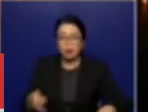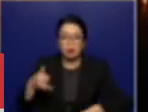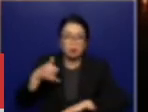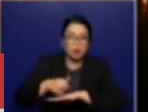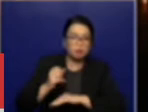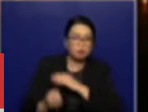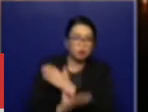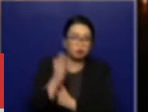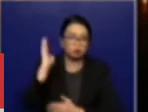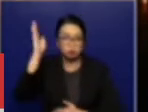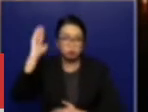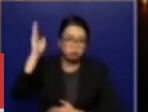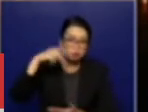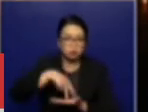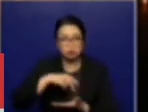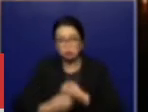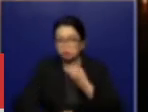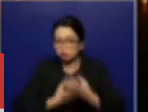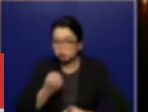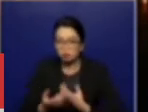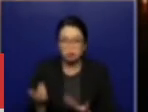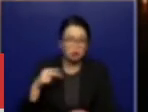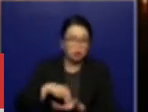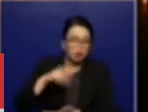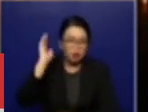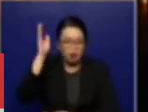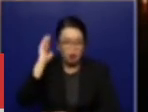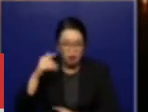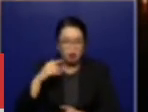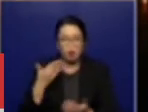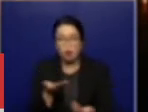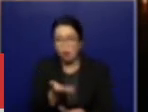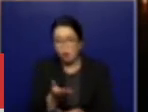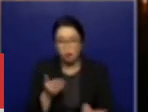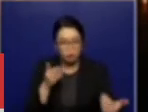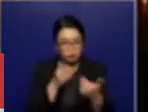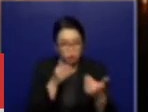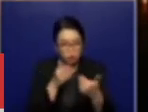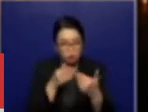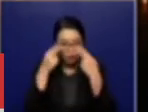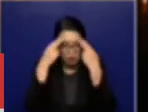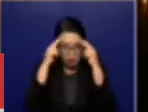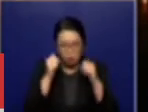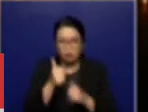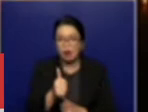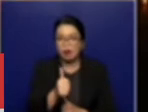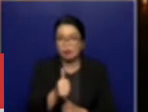ราเนี่ยเขาเข้ามาเสนอข้อเรียกร้องผ่านตัวท่านนายกครับ